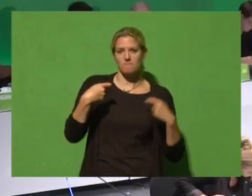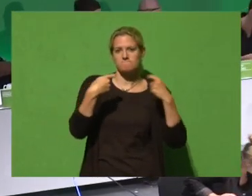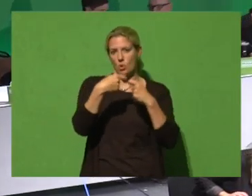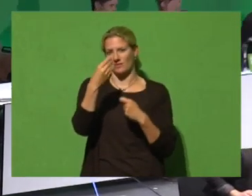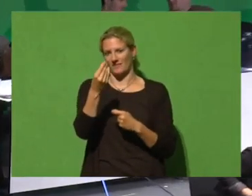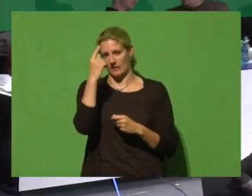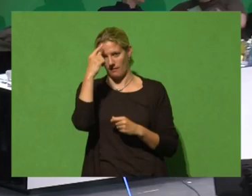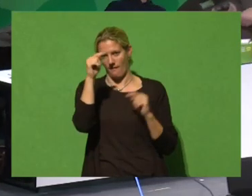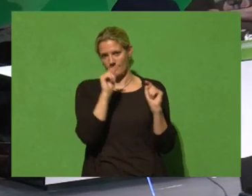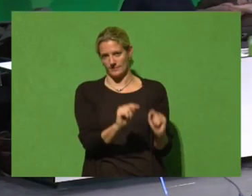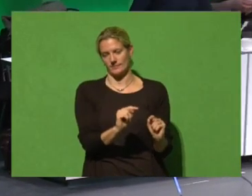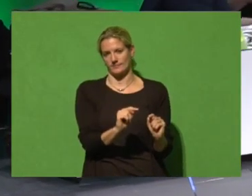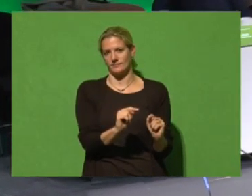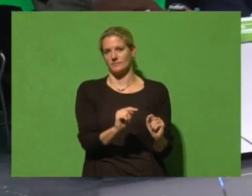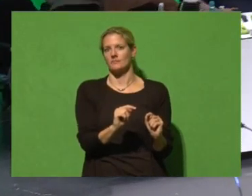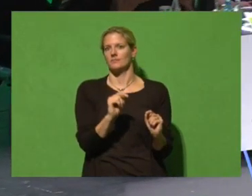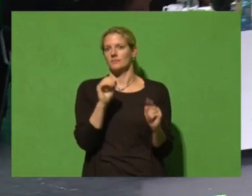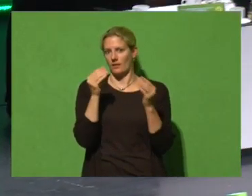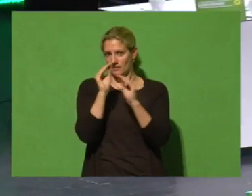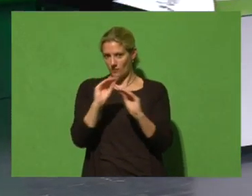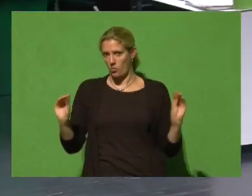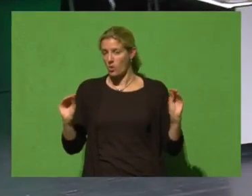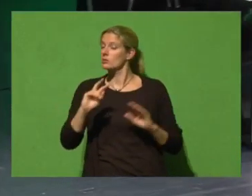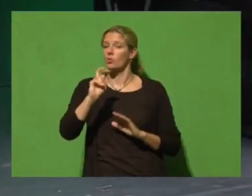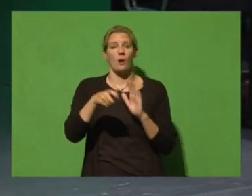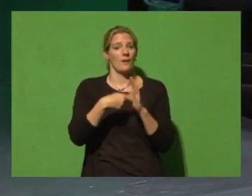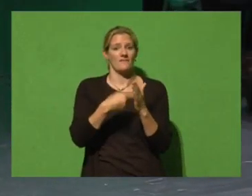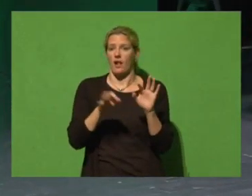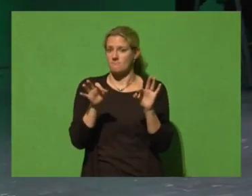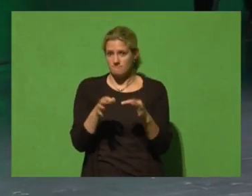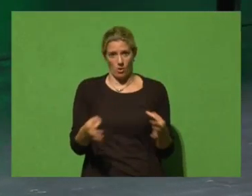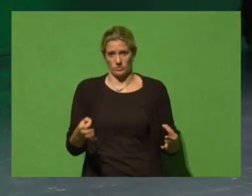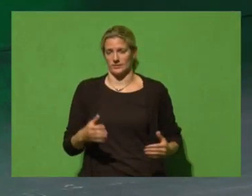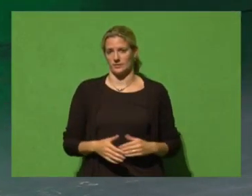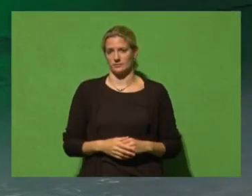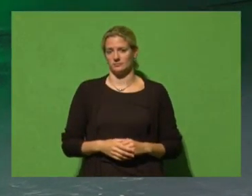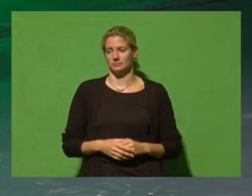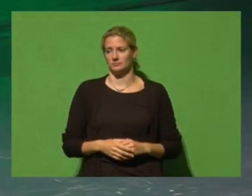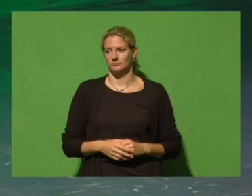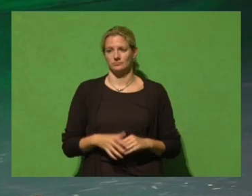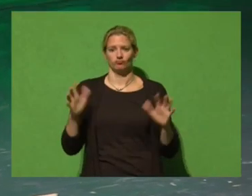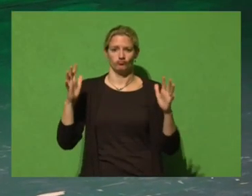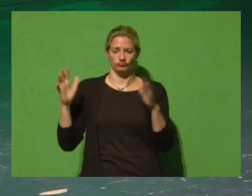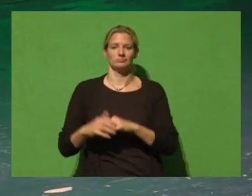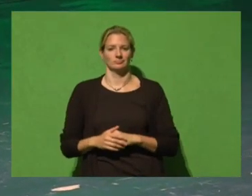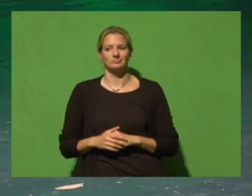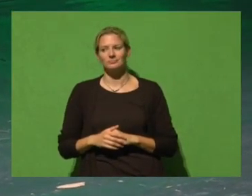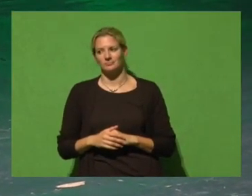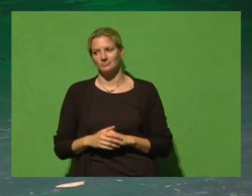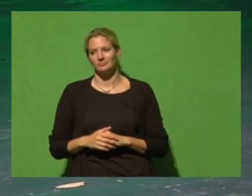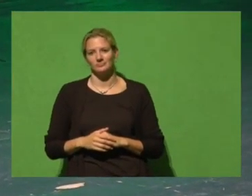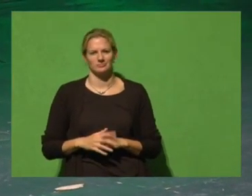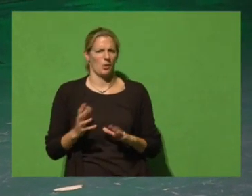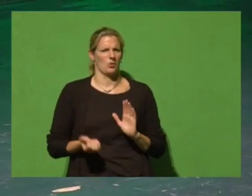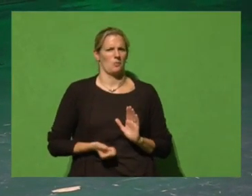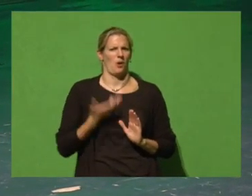Bundesfinanzrat. Wir können euch sagen, dass wir keinen zweiten Wahlgang brauchen. Es wurden insgesamt, das wäre jetzt aber auch ein bisschen